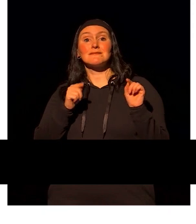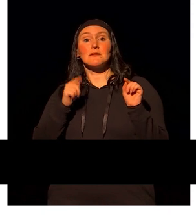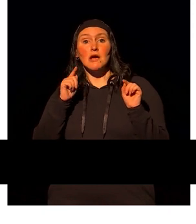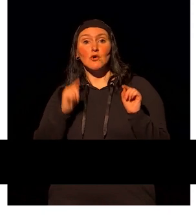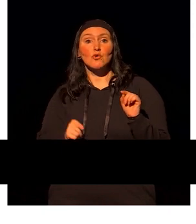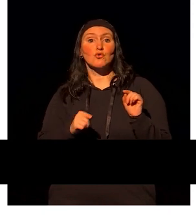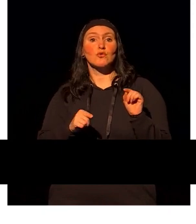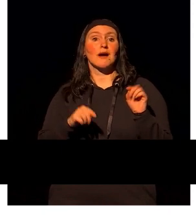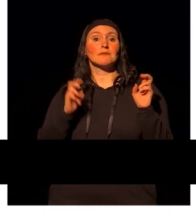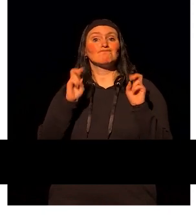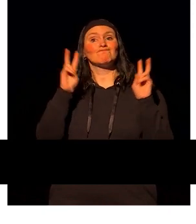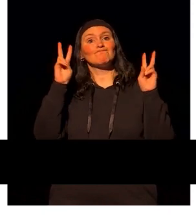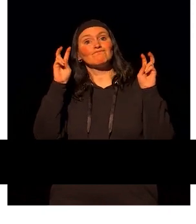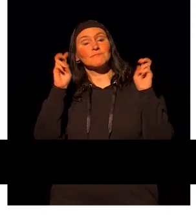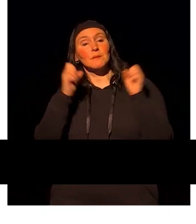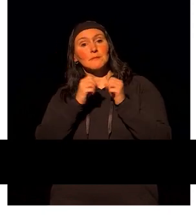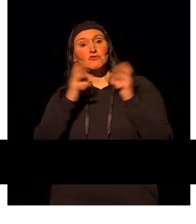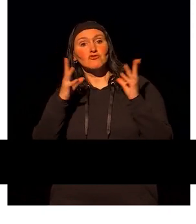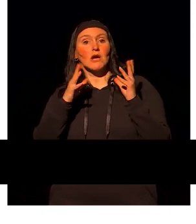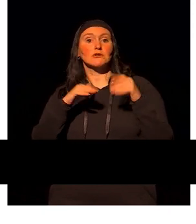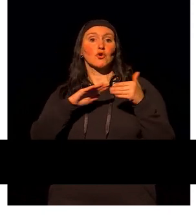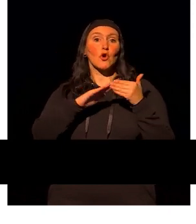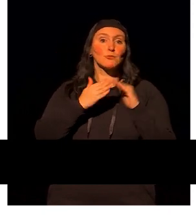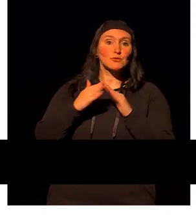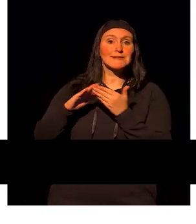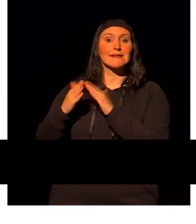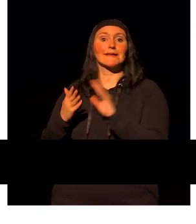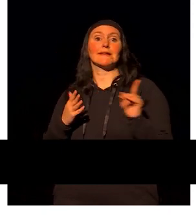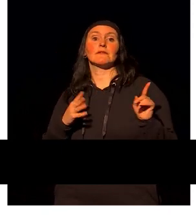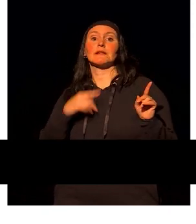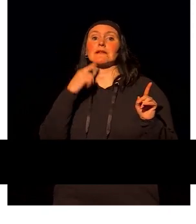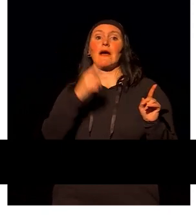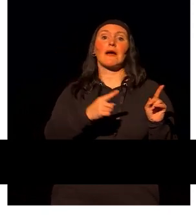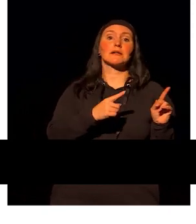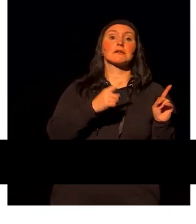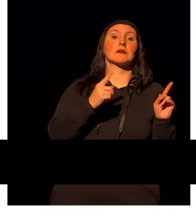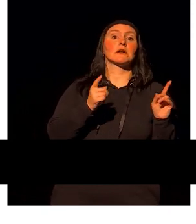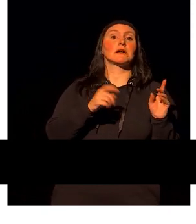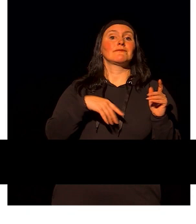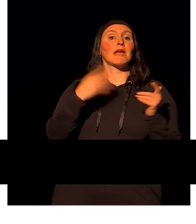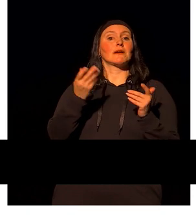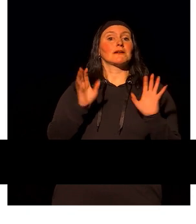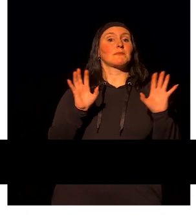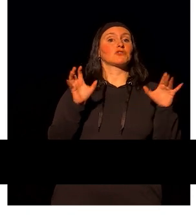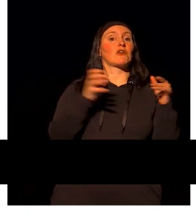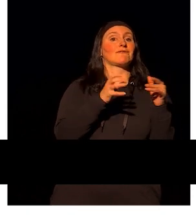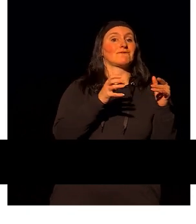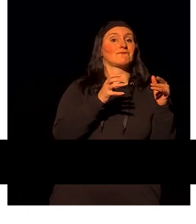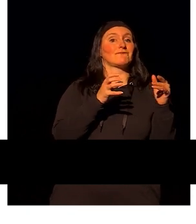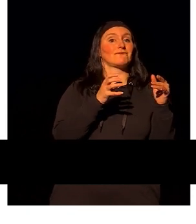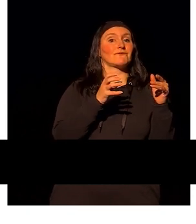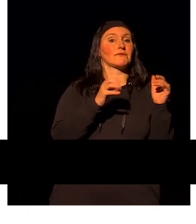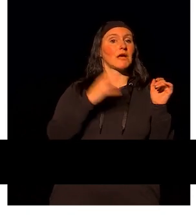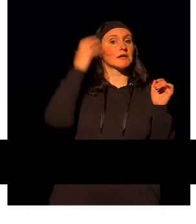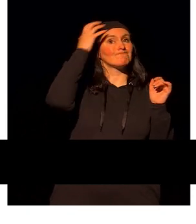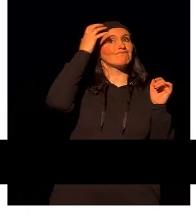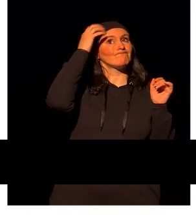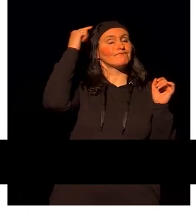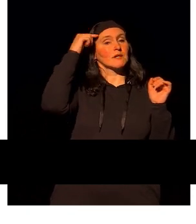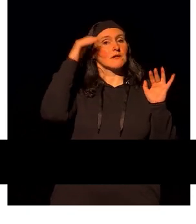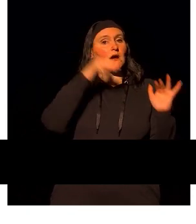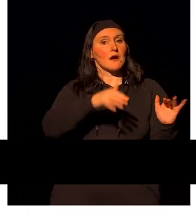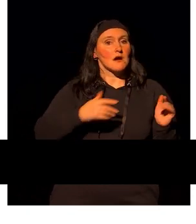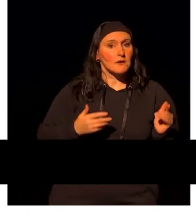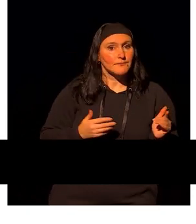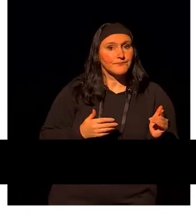von sozusagen sich vorgestellten oder eingebildeten Gemeinschaften. Und die Tatsache,